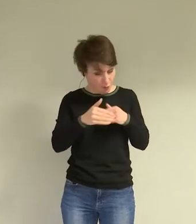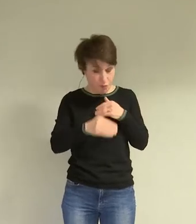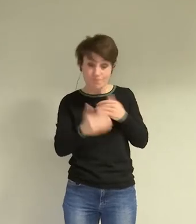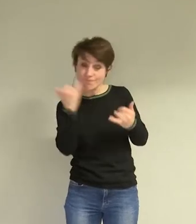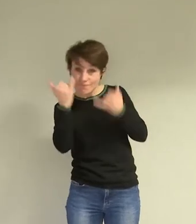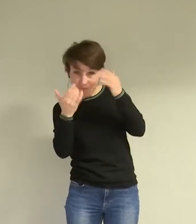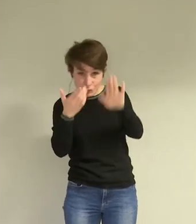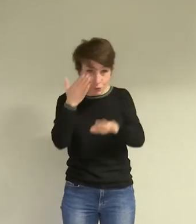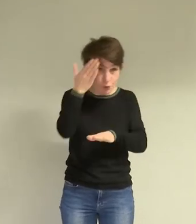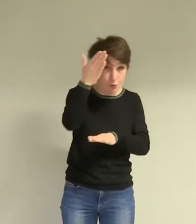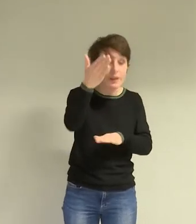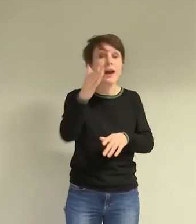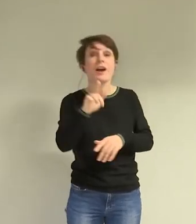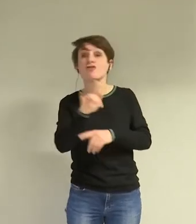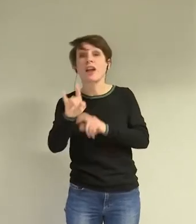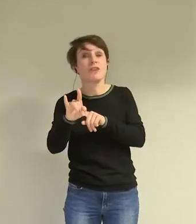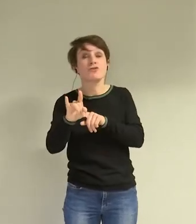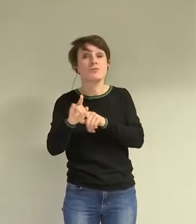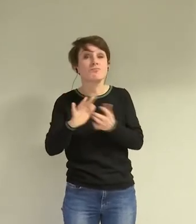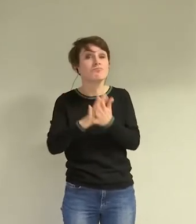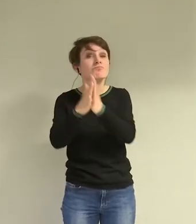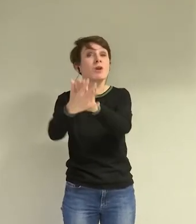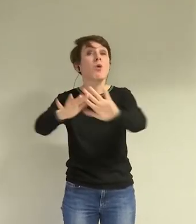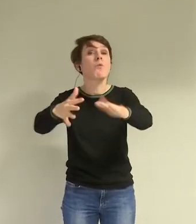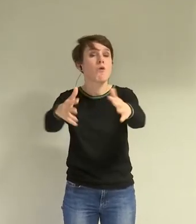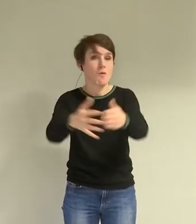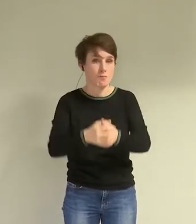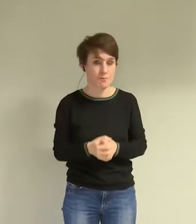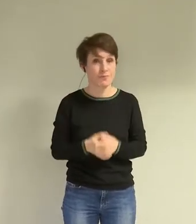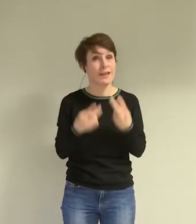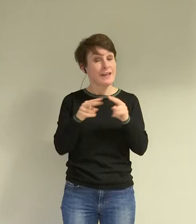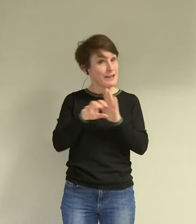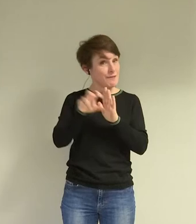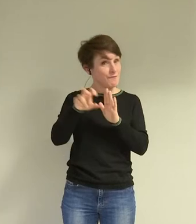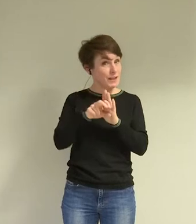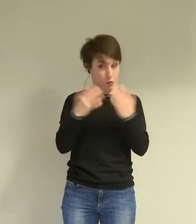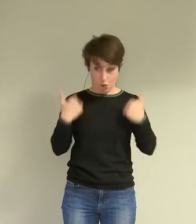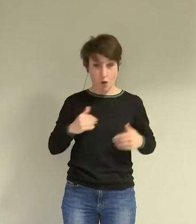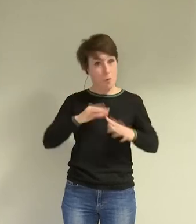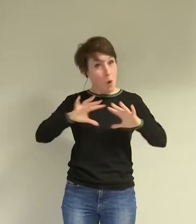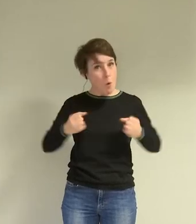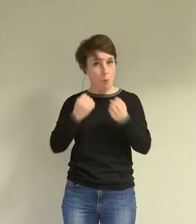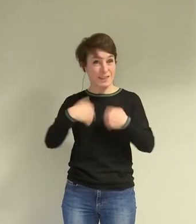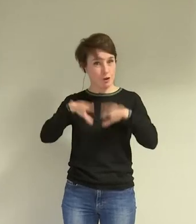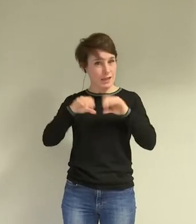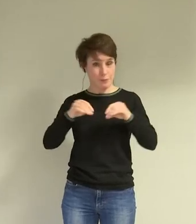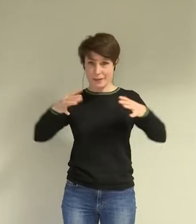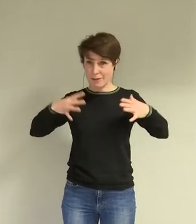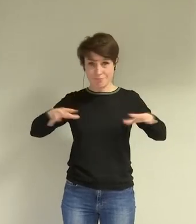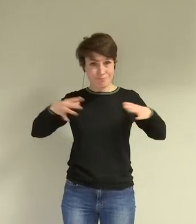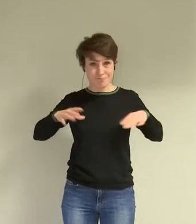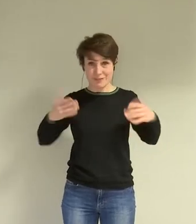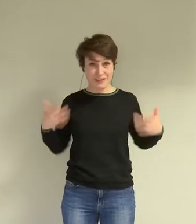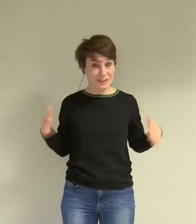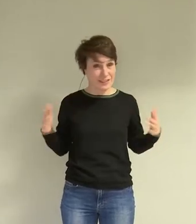de noble habitat en prenant en compte que la ville de grenoble n'a plus la compétence habitat ne peut donc plus portés à elle